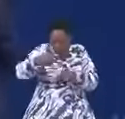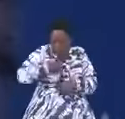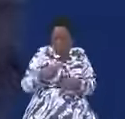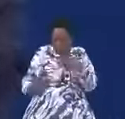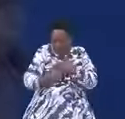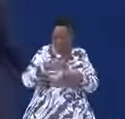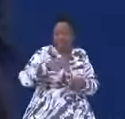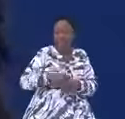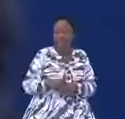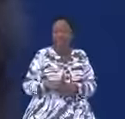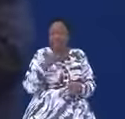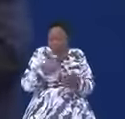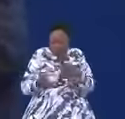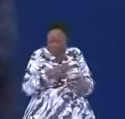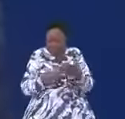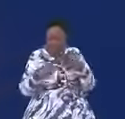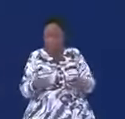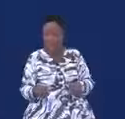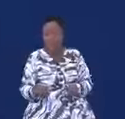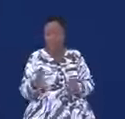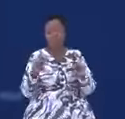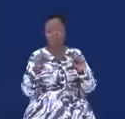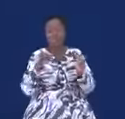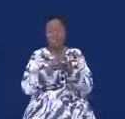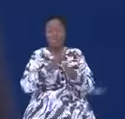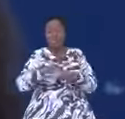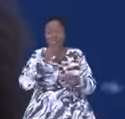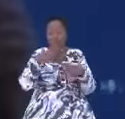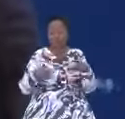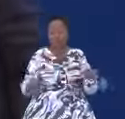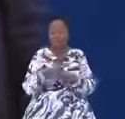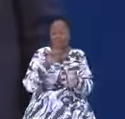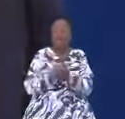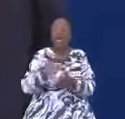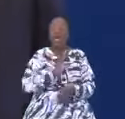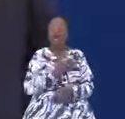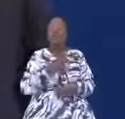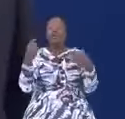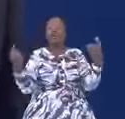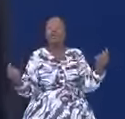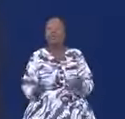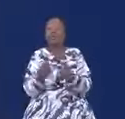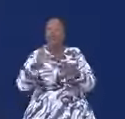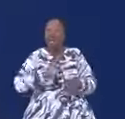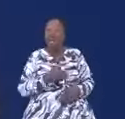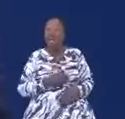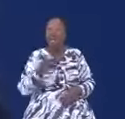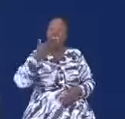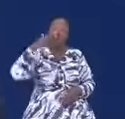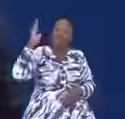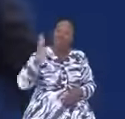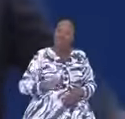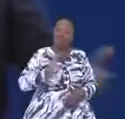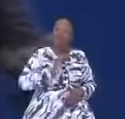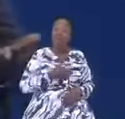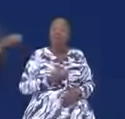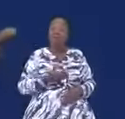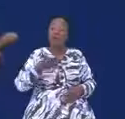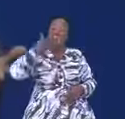marche pas comme ça nos péchés nos mauvais choix no transgression et